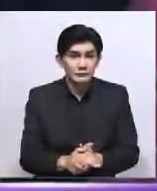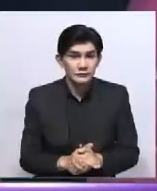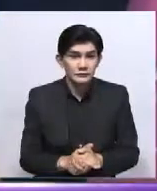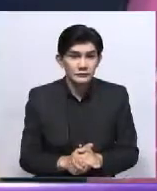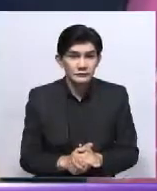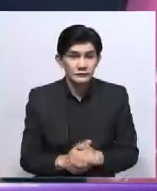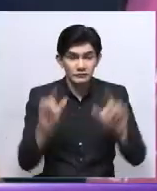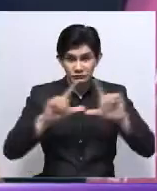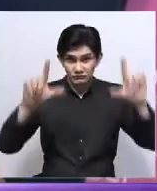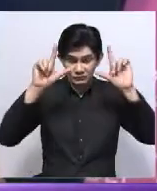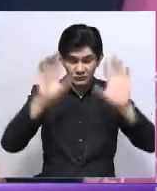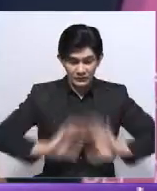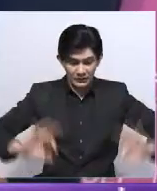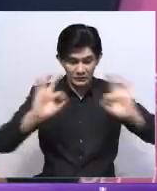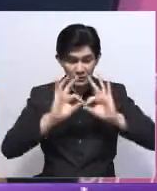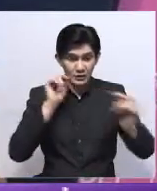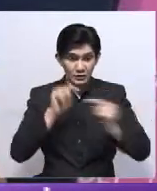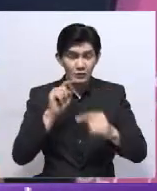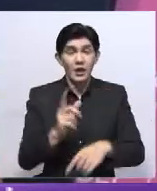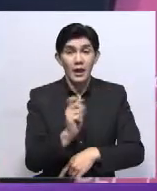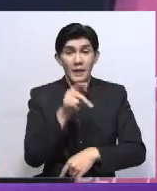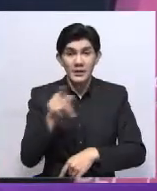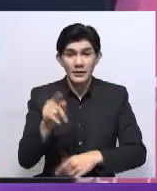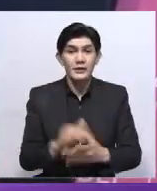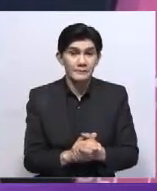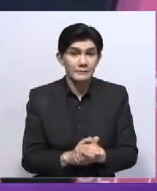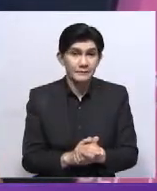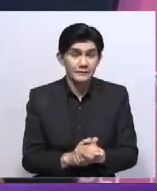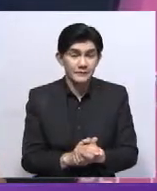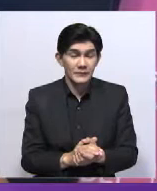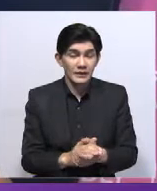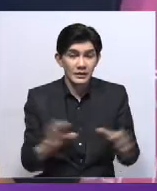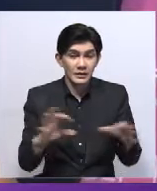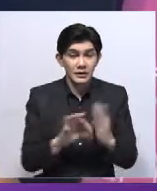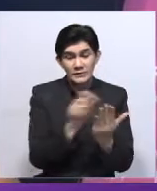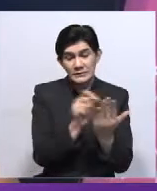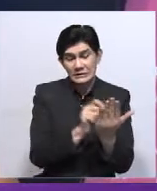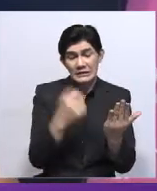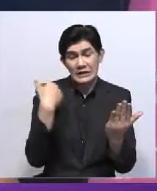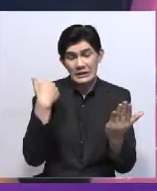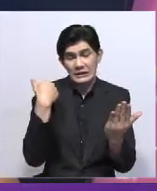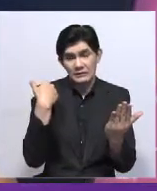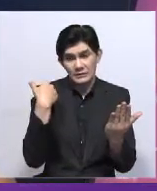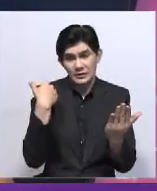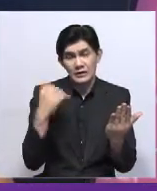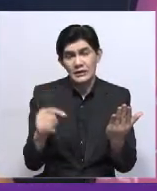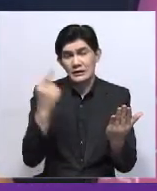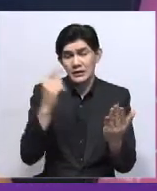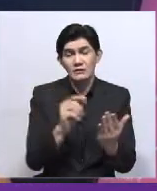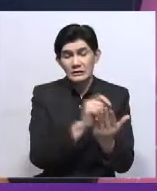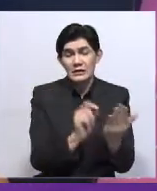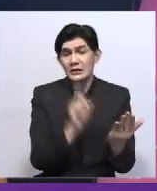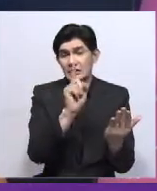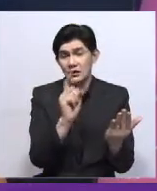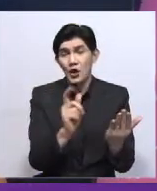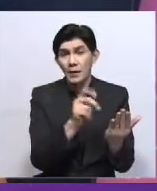จุดเด่นของการใช้แอปพลิเคชันตรงนี้แล้วเนี่ยก็คือการกรอกแบบฟอร์มในครั้งเดียวนะฮะในตั